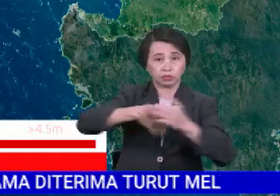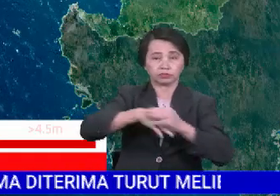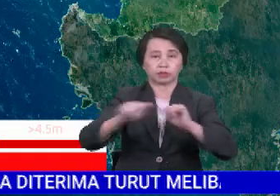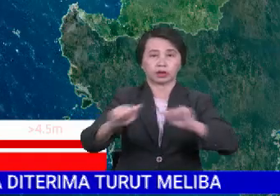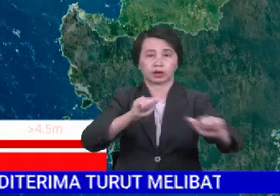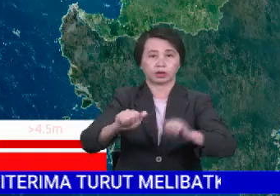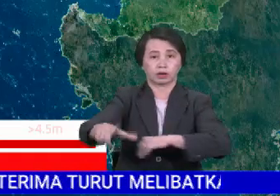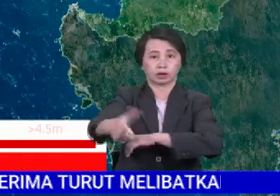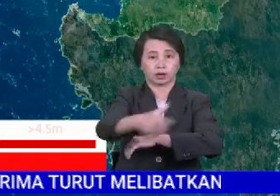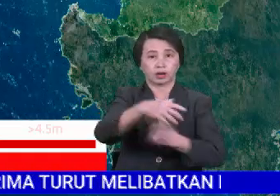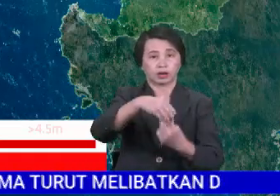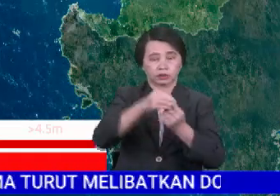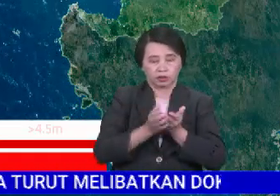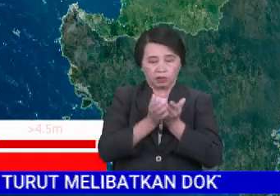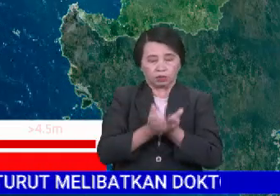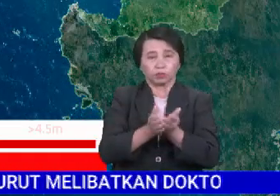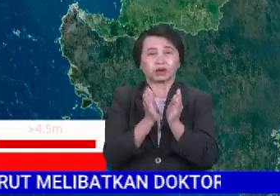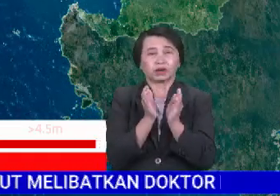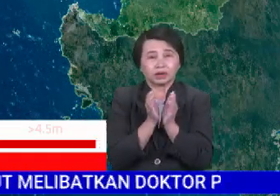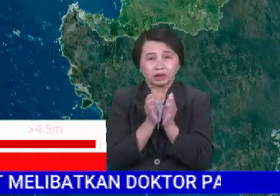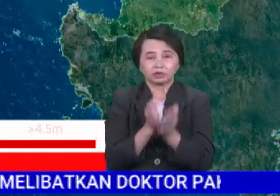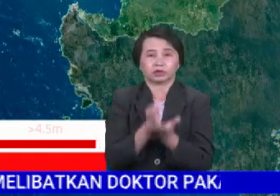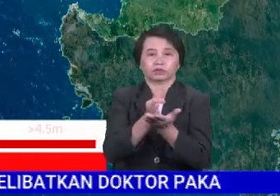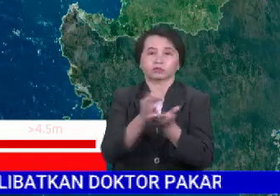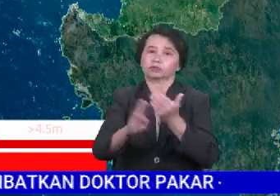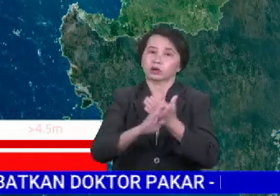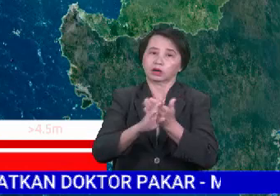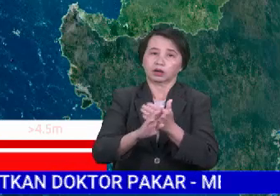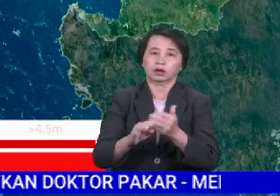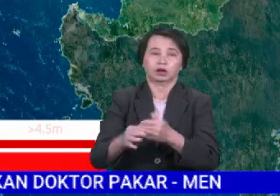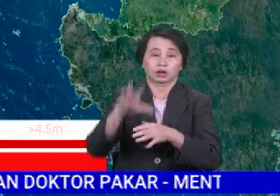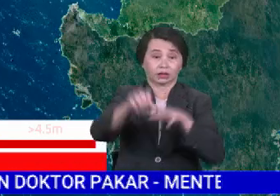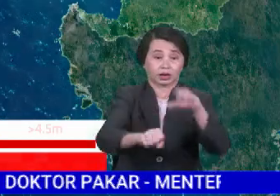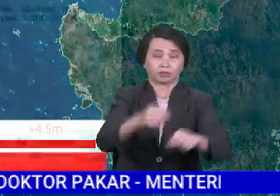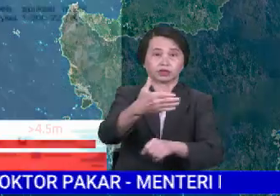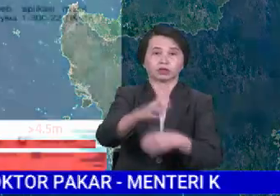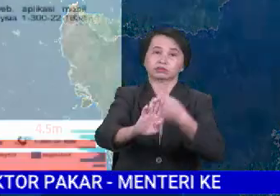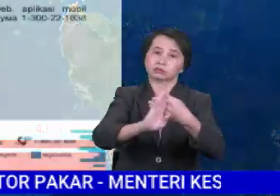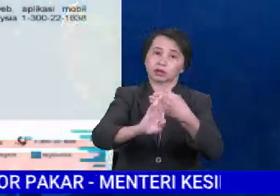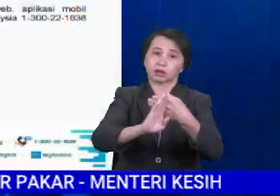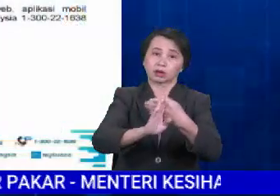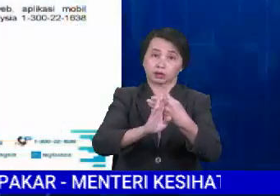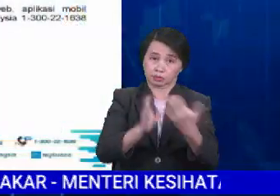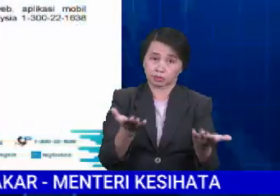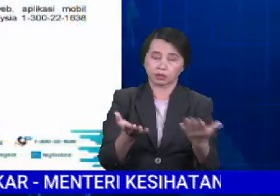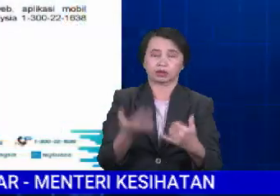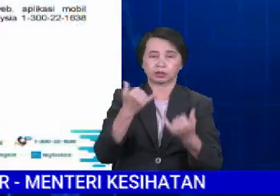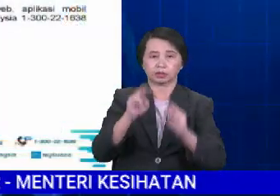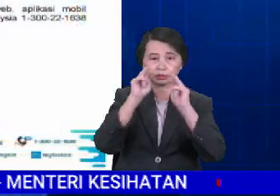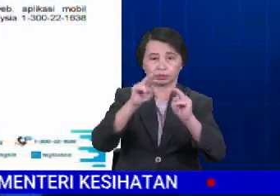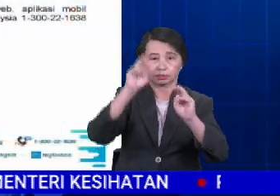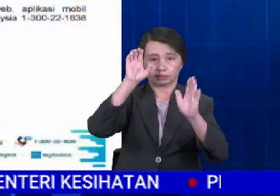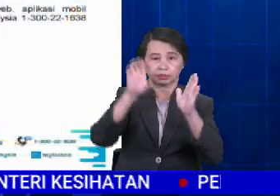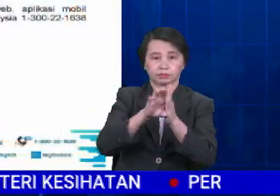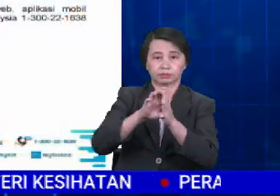aktiviti laut, terutamanya bot berkecil, feri dan juga aktiviti perikanan. Seterusnya, kita lihat pada paparan yang